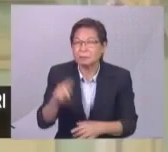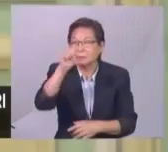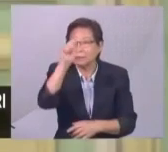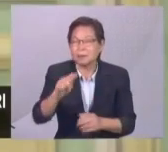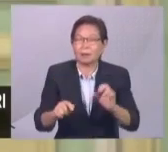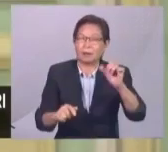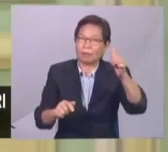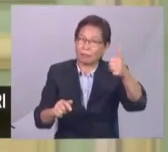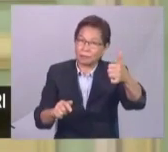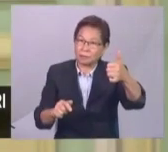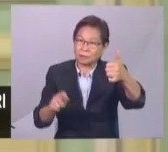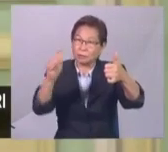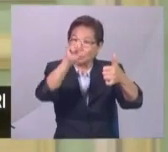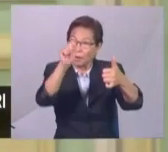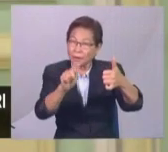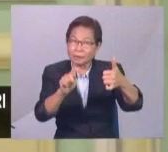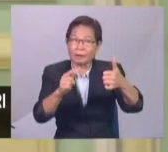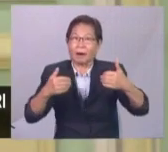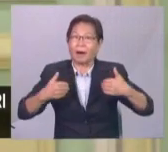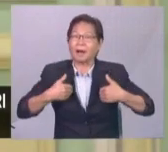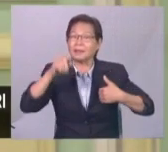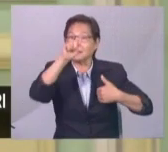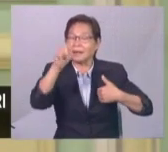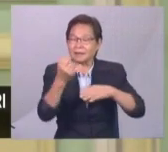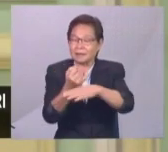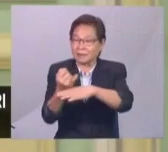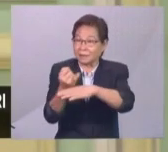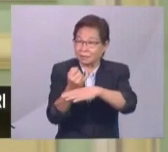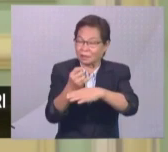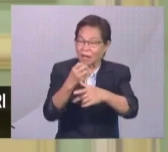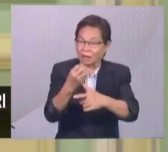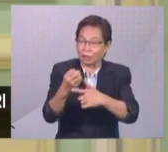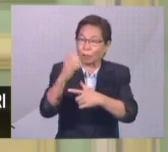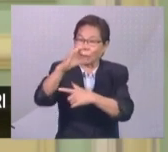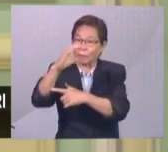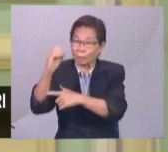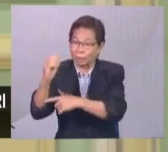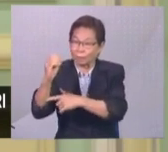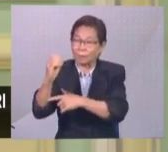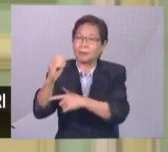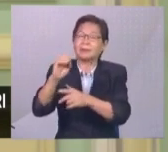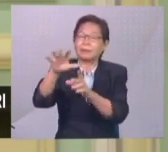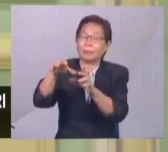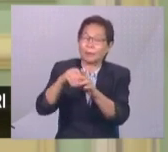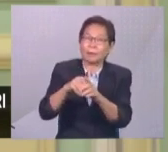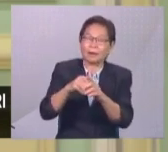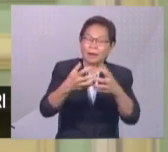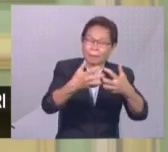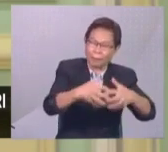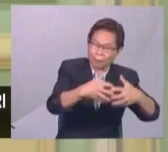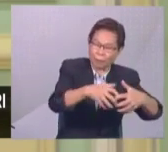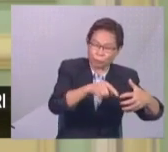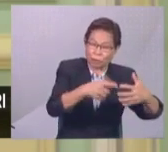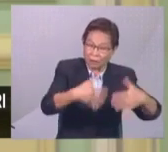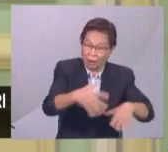hai pertama persoalannya ialah adkah industri ataupun syari'at Syariah termasuk penghilang